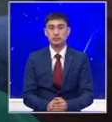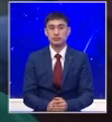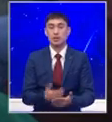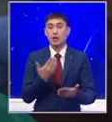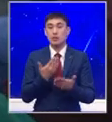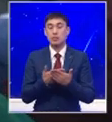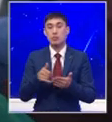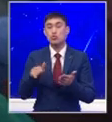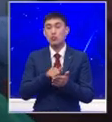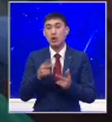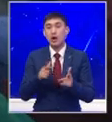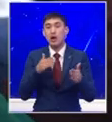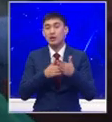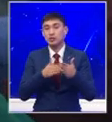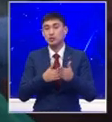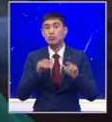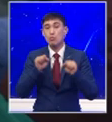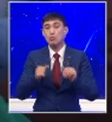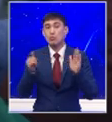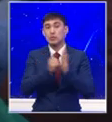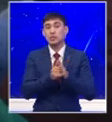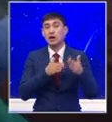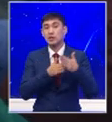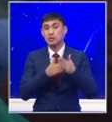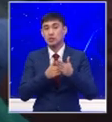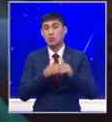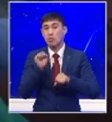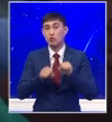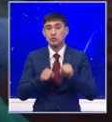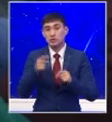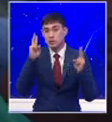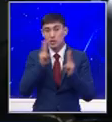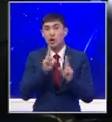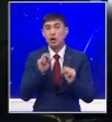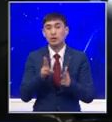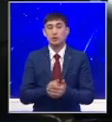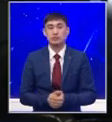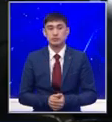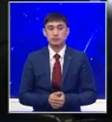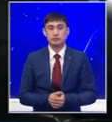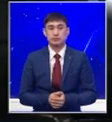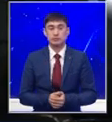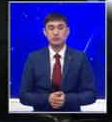Например, YouTube. Как его ограничить? Туда можно поставить ограничение? Может, я не знаю как?